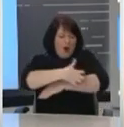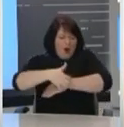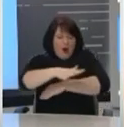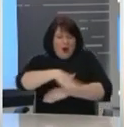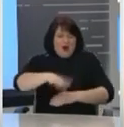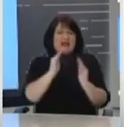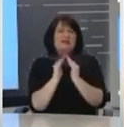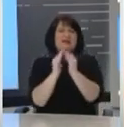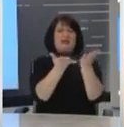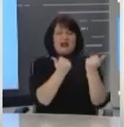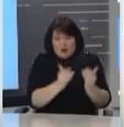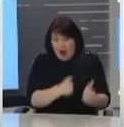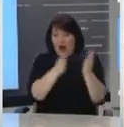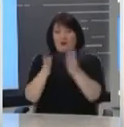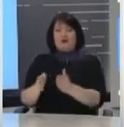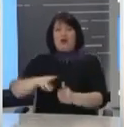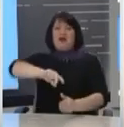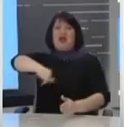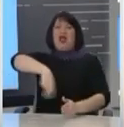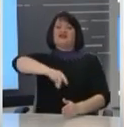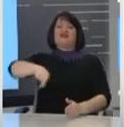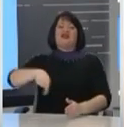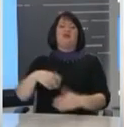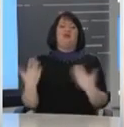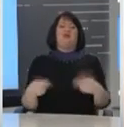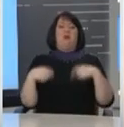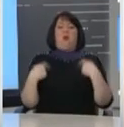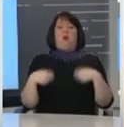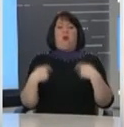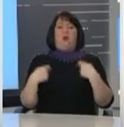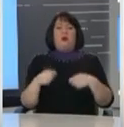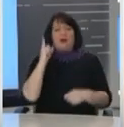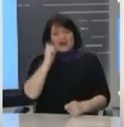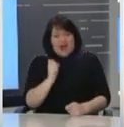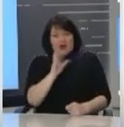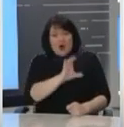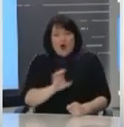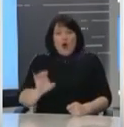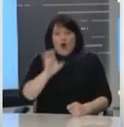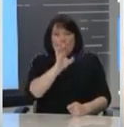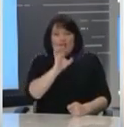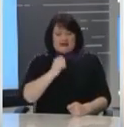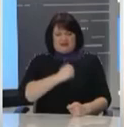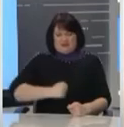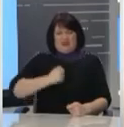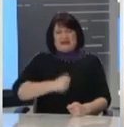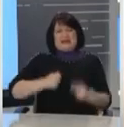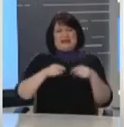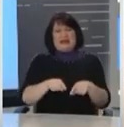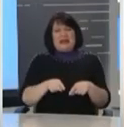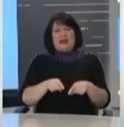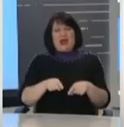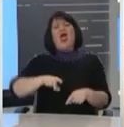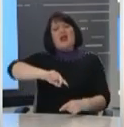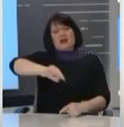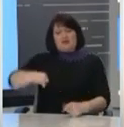είναι άστεγοι και απ' την άλλη θα έχετε καζίνο. Γιατί ως γνωστόν σε όποιες χώρες επικρατεί η δυστυχία, ανθεί και ο